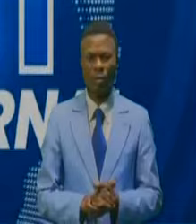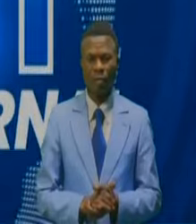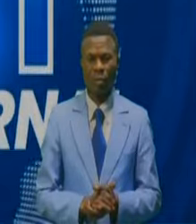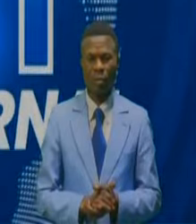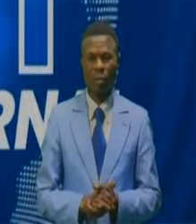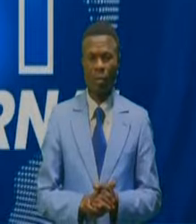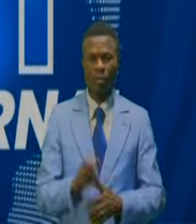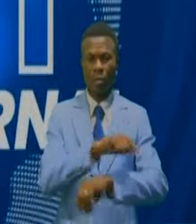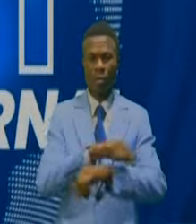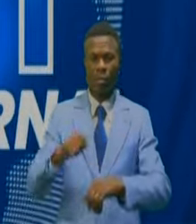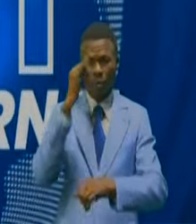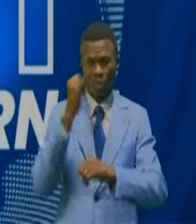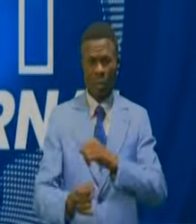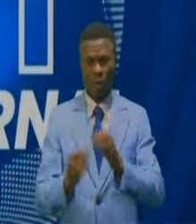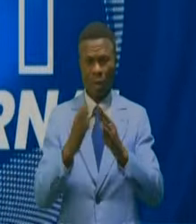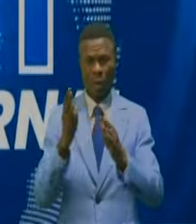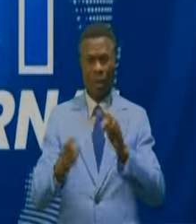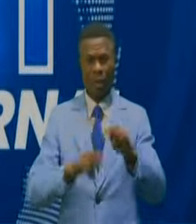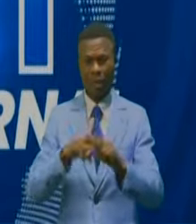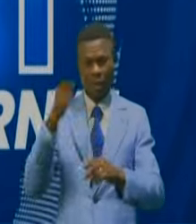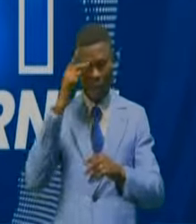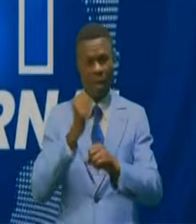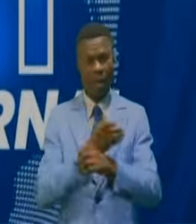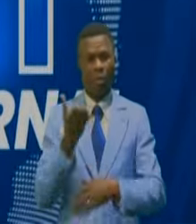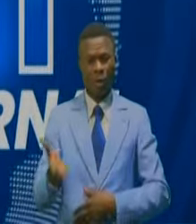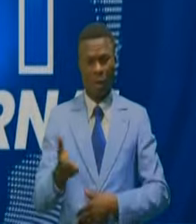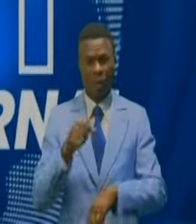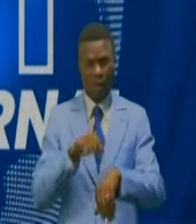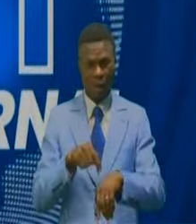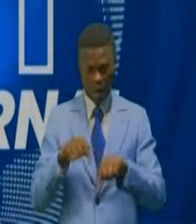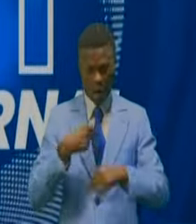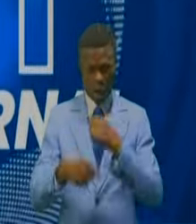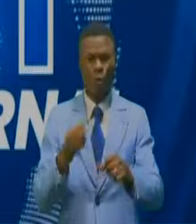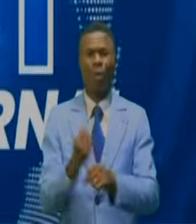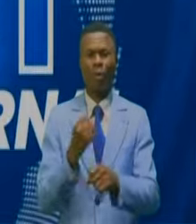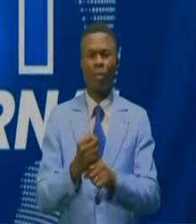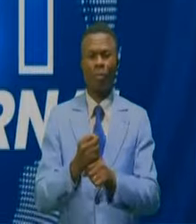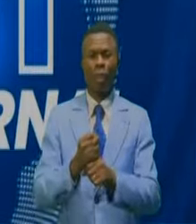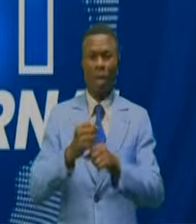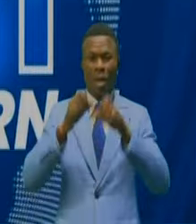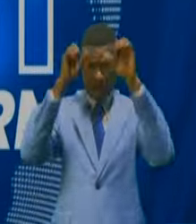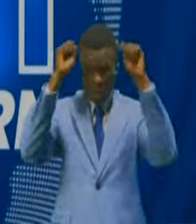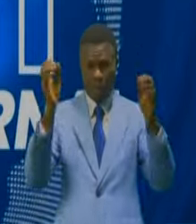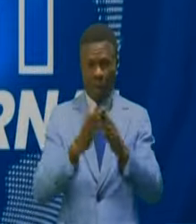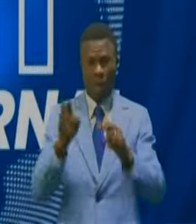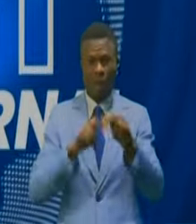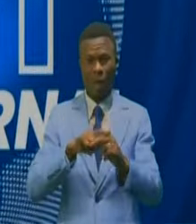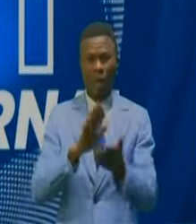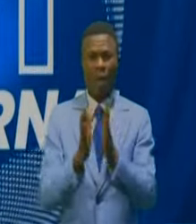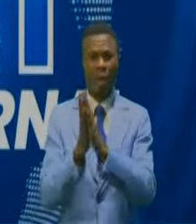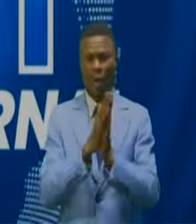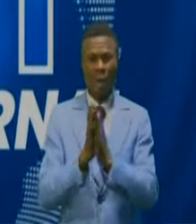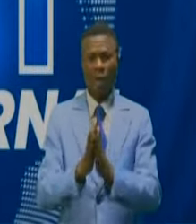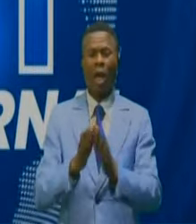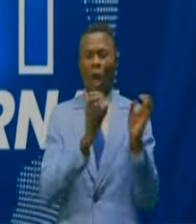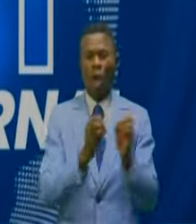Et puis le bureau définitif de l'Assemblée nationale installé, l'heure est au travail. Vital Kamerhe, président du bureau, en a